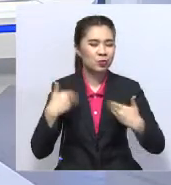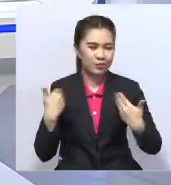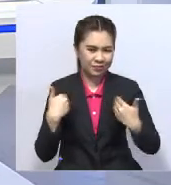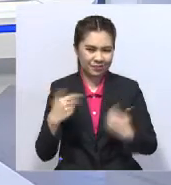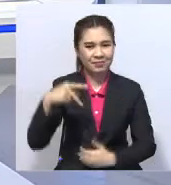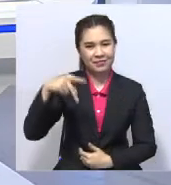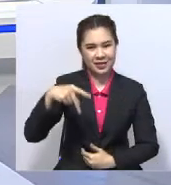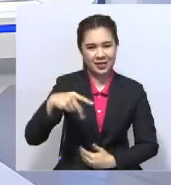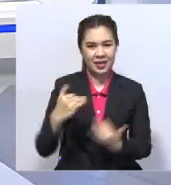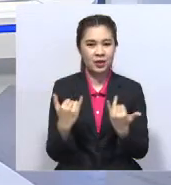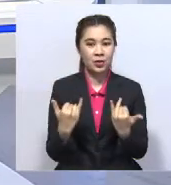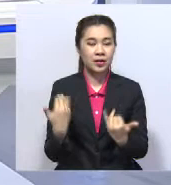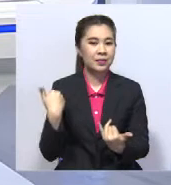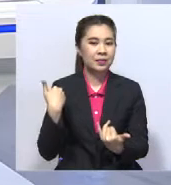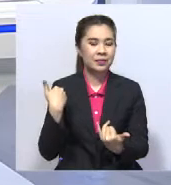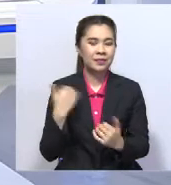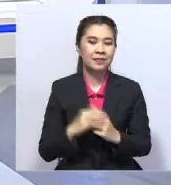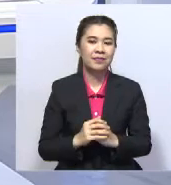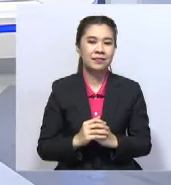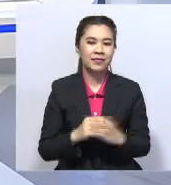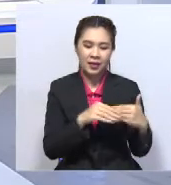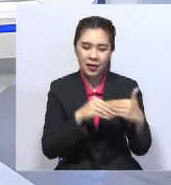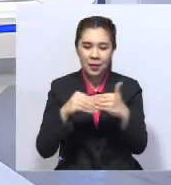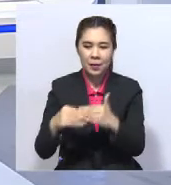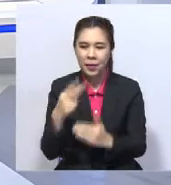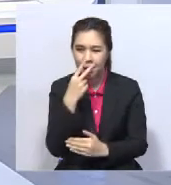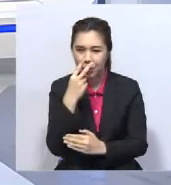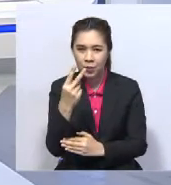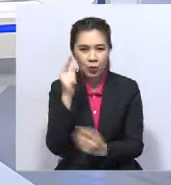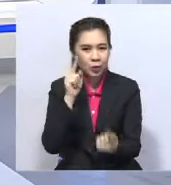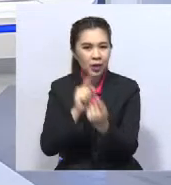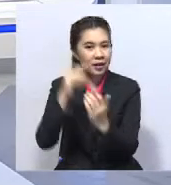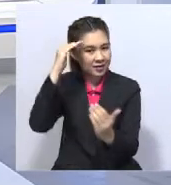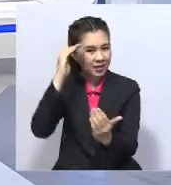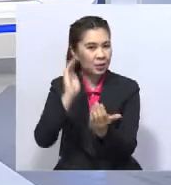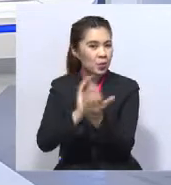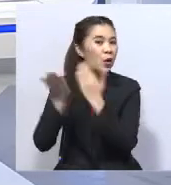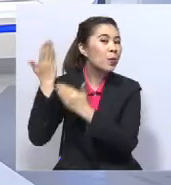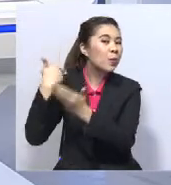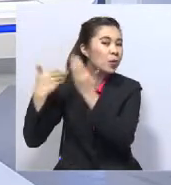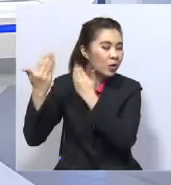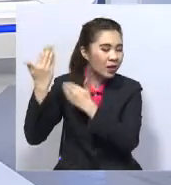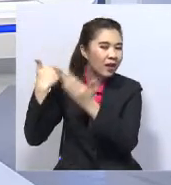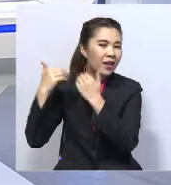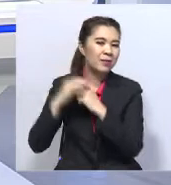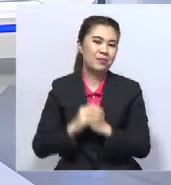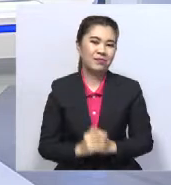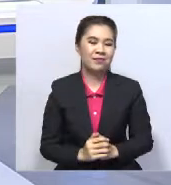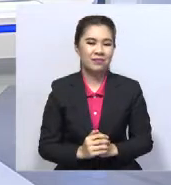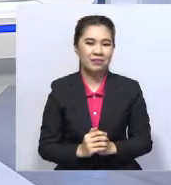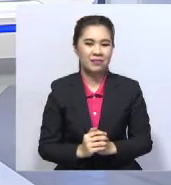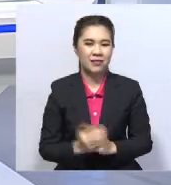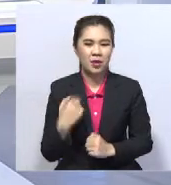ครับวันนี้คุณศิรวิทย์ชัยเกษมนะครับจะพาเราไปรู้จักกับตำรวจย้อนยุคหนอนแดงงอนแดงแข้งดำ